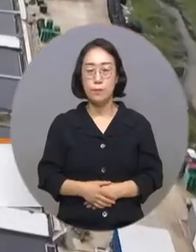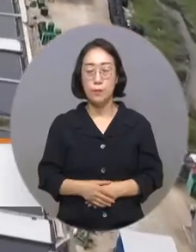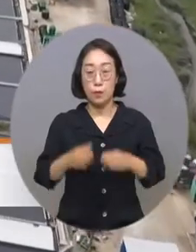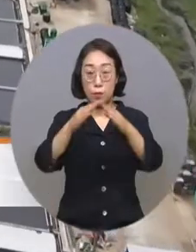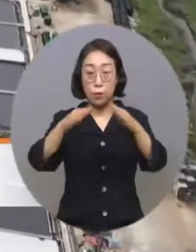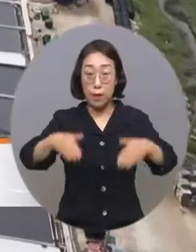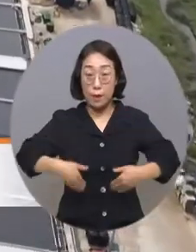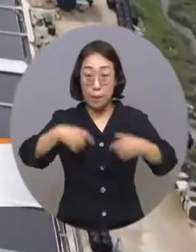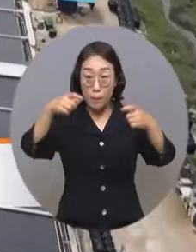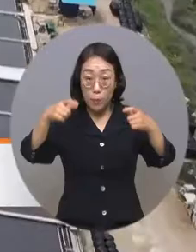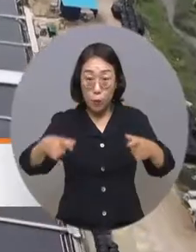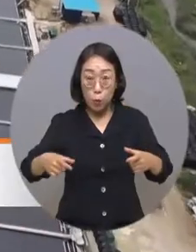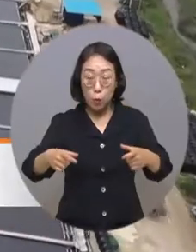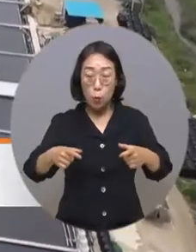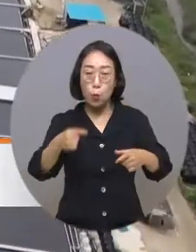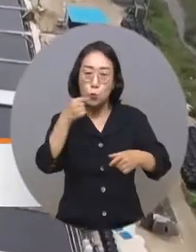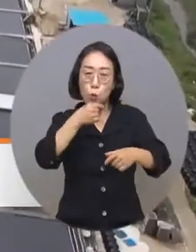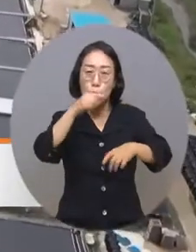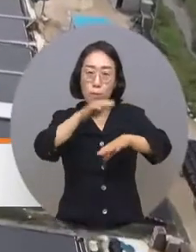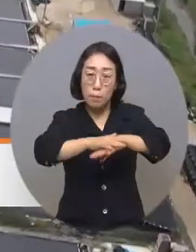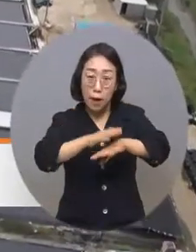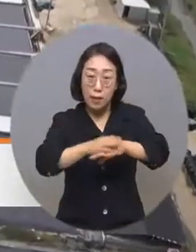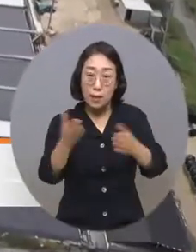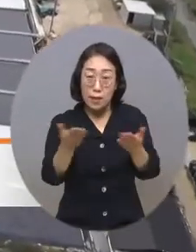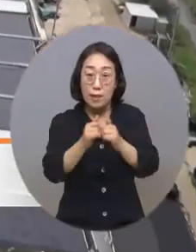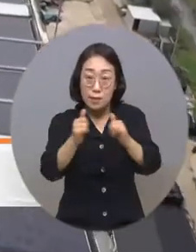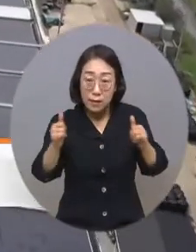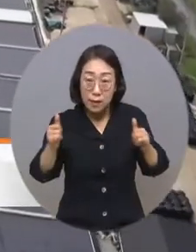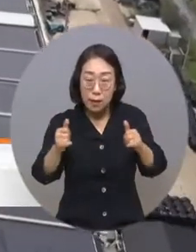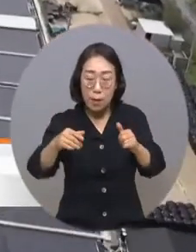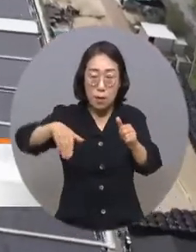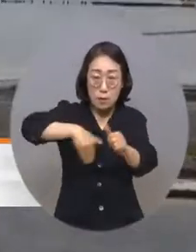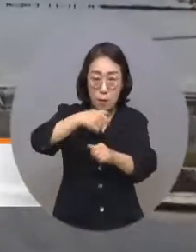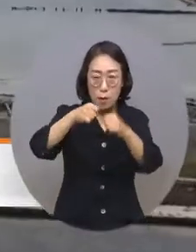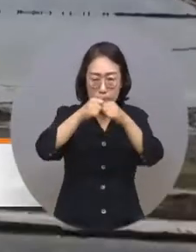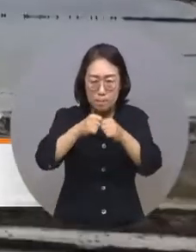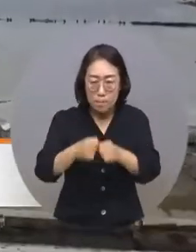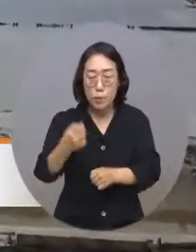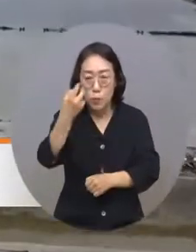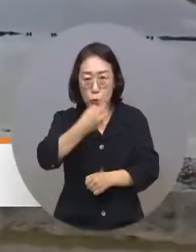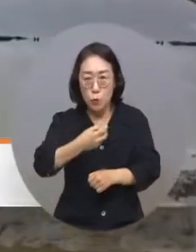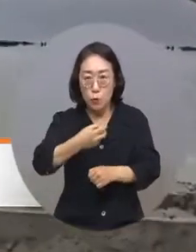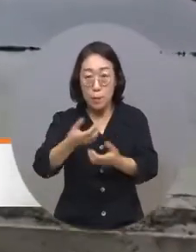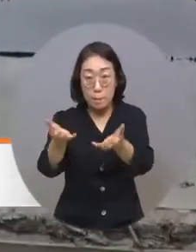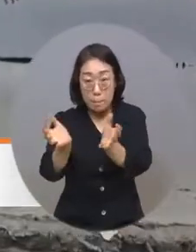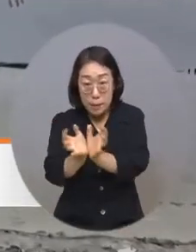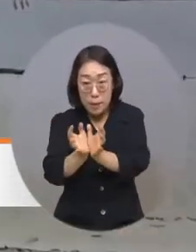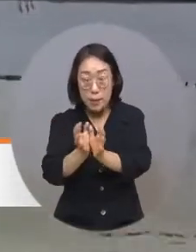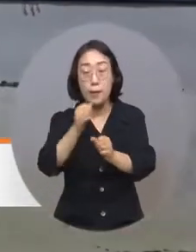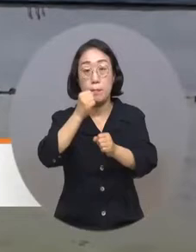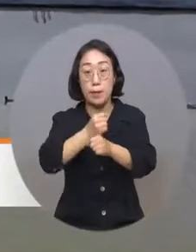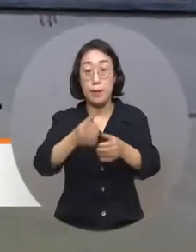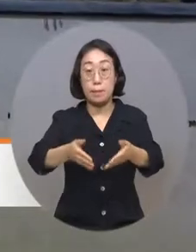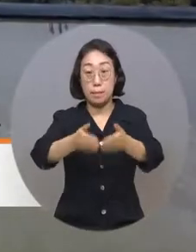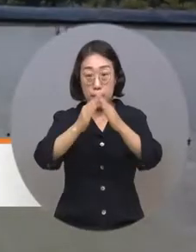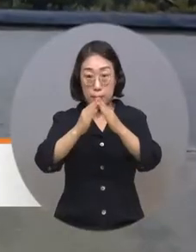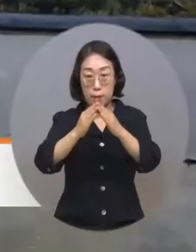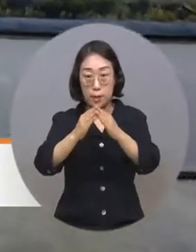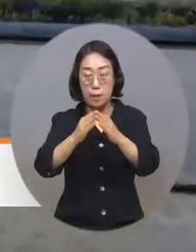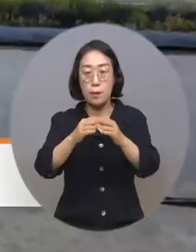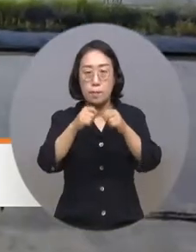전라남도가 염전 근로자의 처우 개선을 위해 전담반 을 구성하고 염전 사업장 민관 합동 전수 조사에